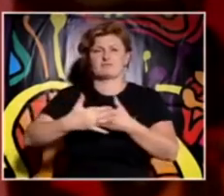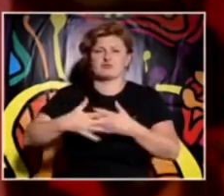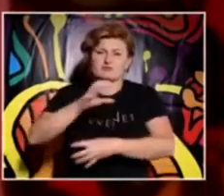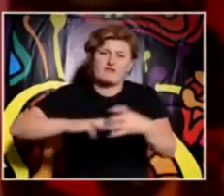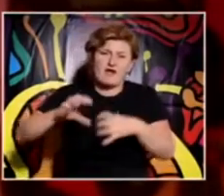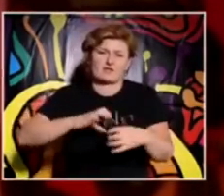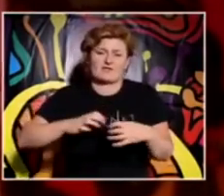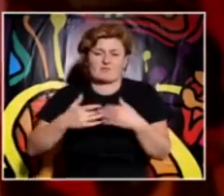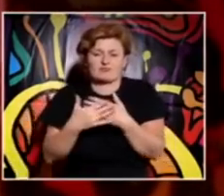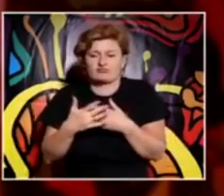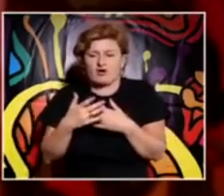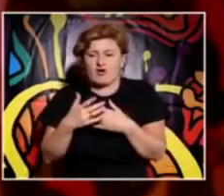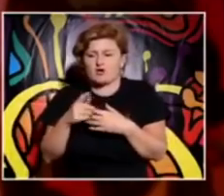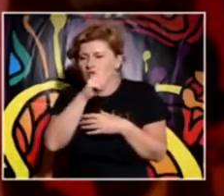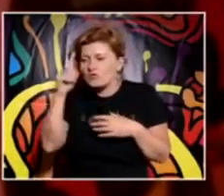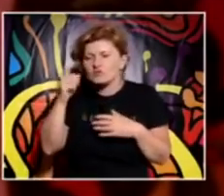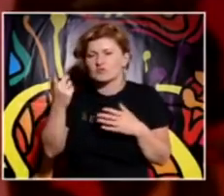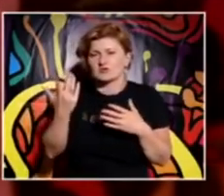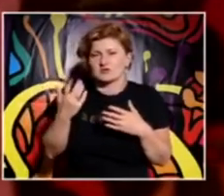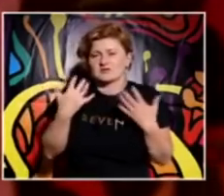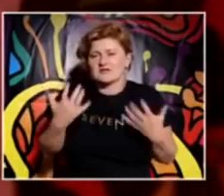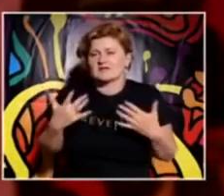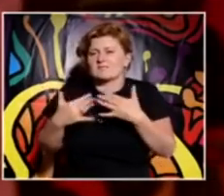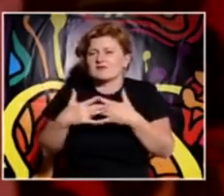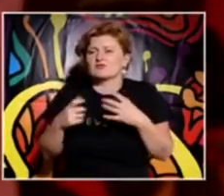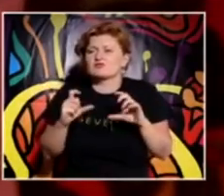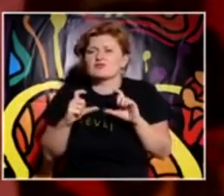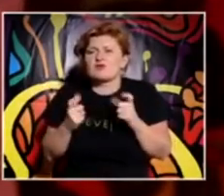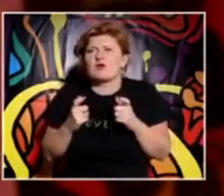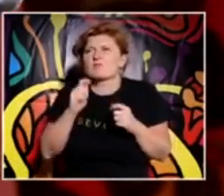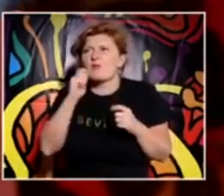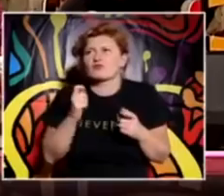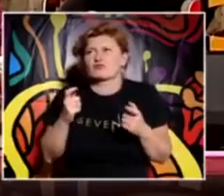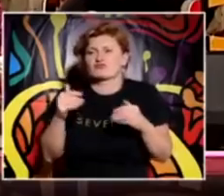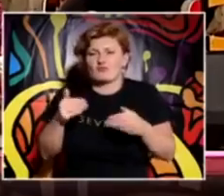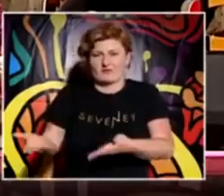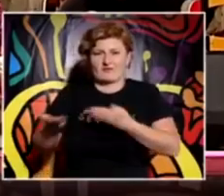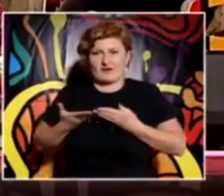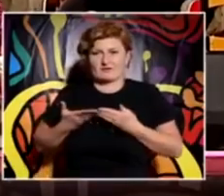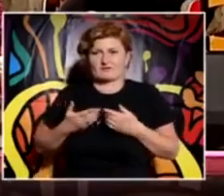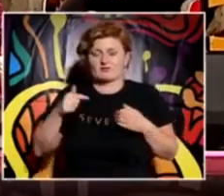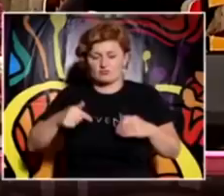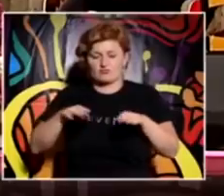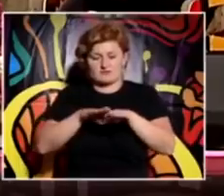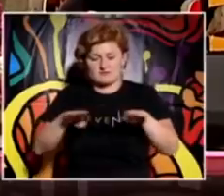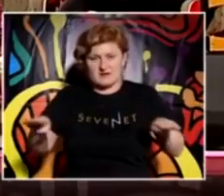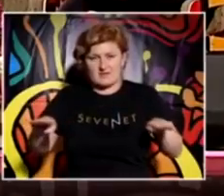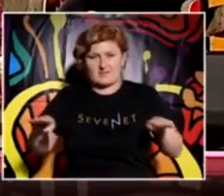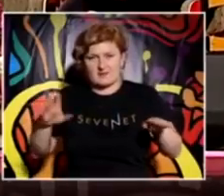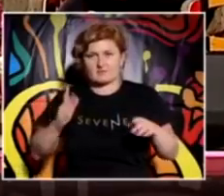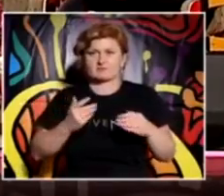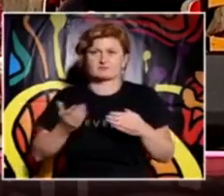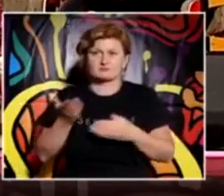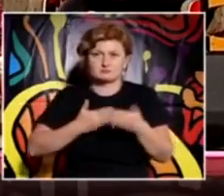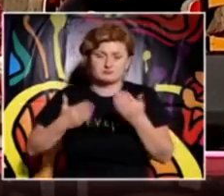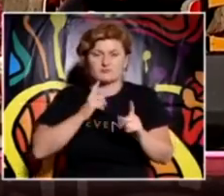być bliżej tolerancji, chcecie być bliżej czegoś, co tylko podróż jest w stanie dać. Nie tylko my tu na scenie będziemy na ten temat się mądrzyć, ale bardzo bym chciał,